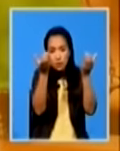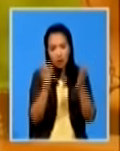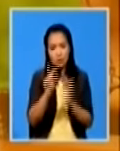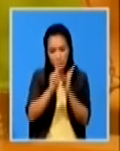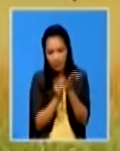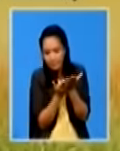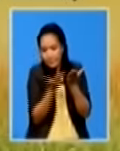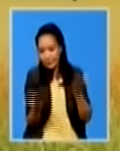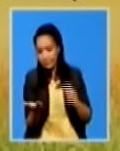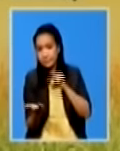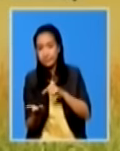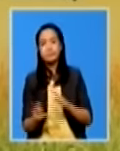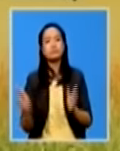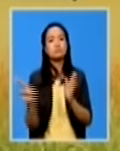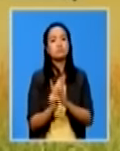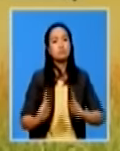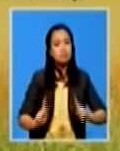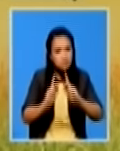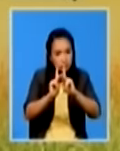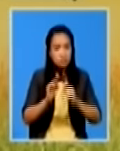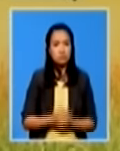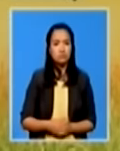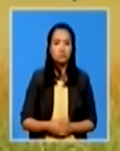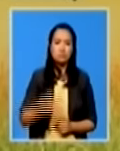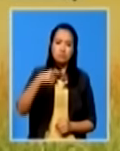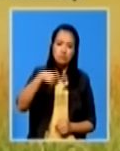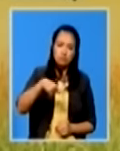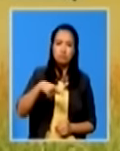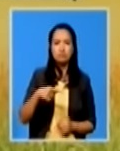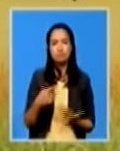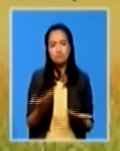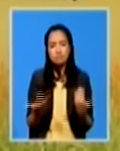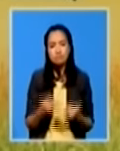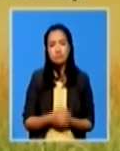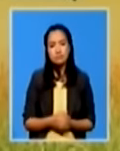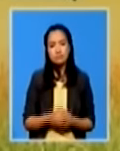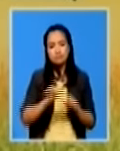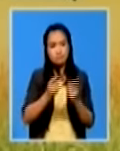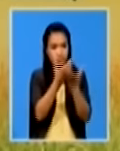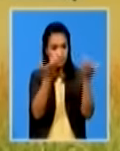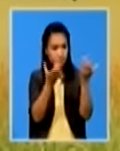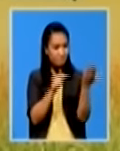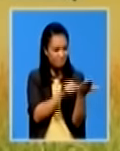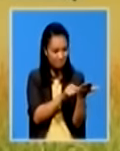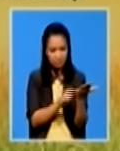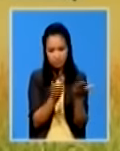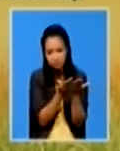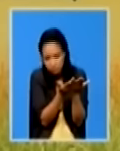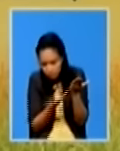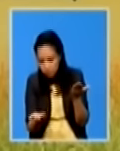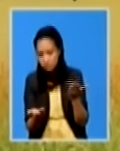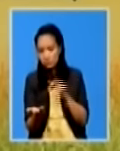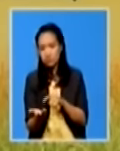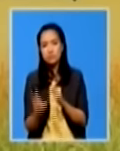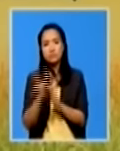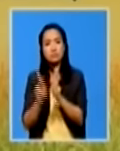หลายอย่างนะกฎกระทรวงพระราชกิจการแต่มันต้องสอดคล้องกันหมดนะครับประกอบกับรัฐธรรมนูญที่เป็นกฎหมาย